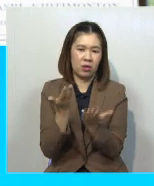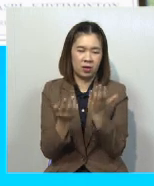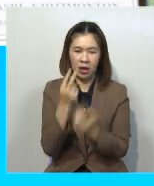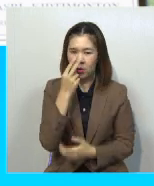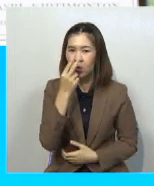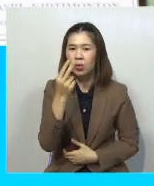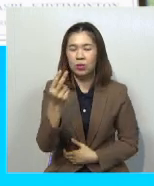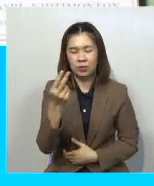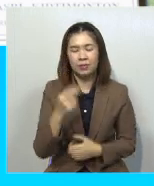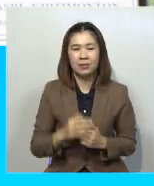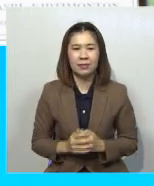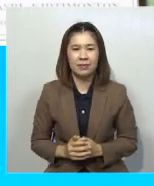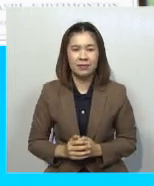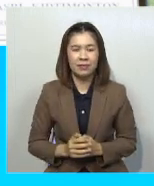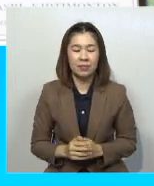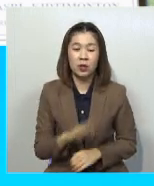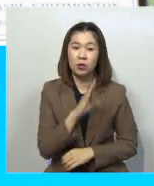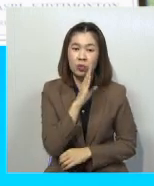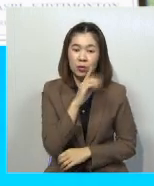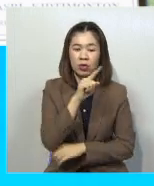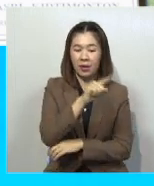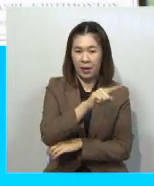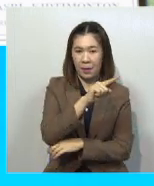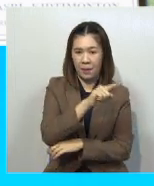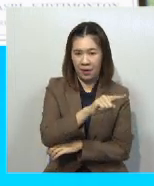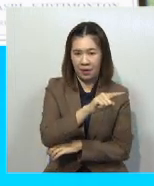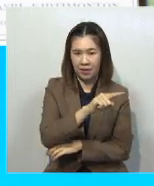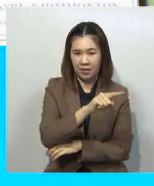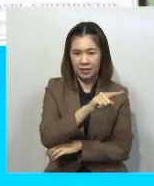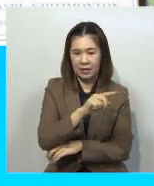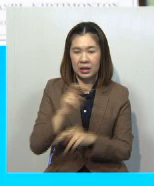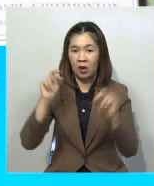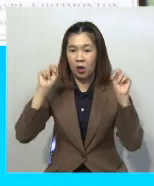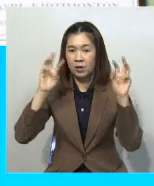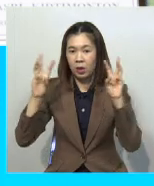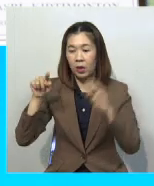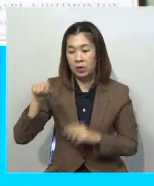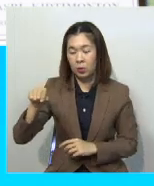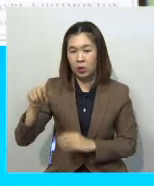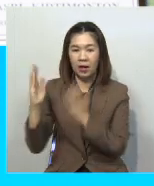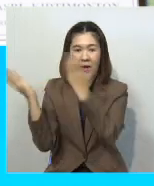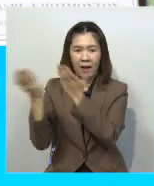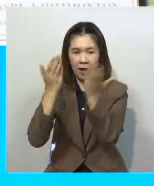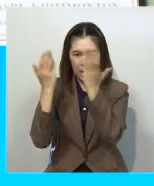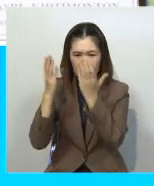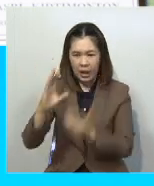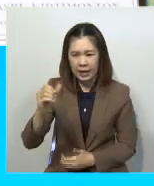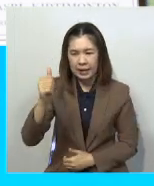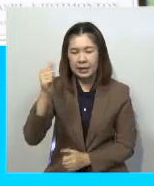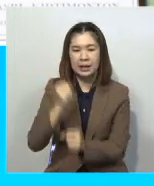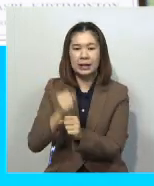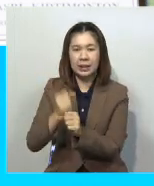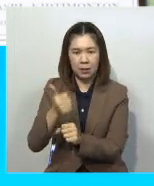งระหว่างวันนี้ทีหนึ่งถ้าช่วงบ่ายสถานการณ์ของทางแถบนครสวรรค์ถ้าดีมีโอกาสที่จะขึ้นทำได้